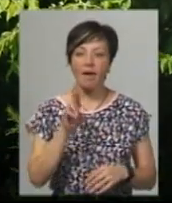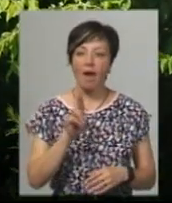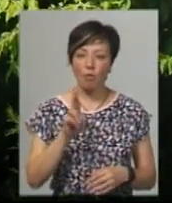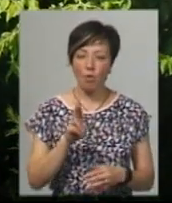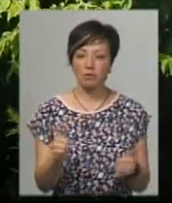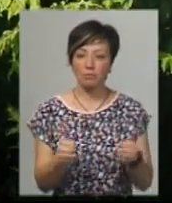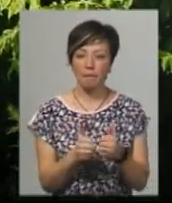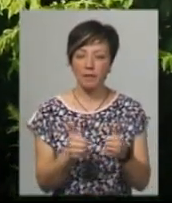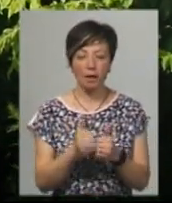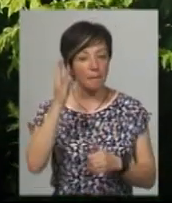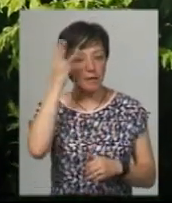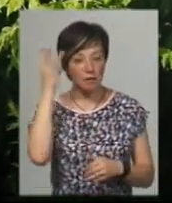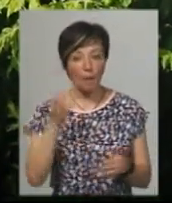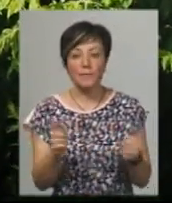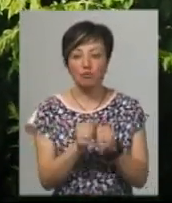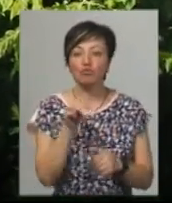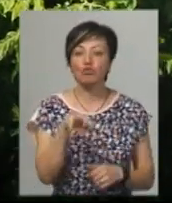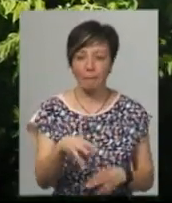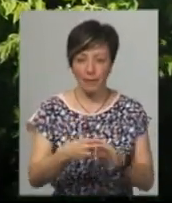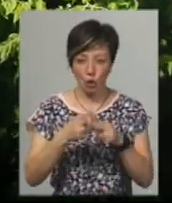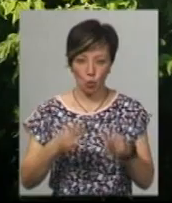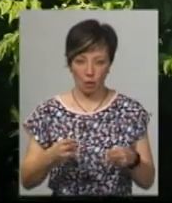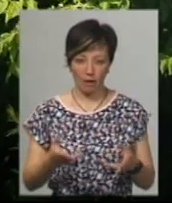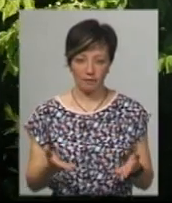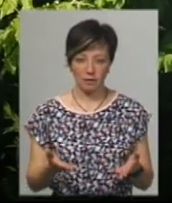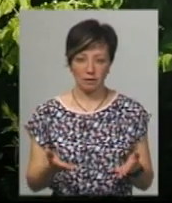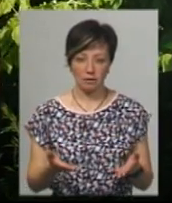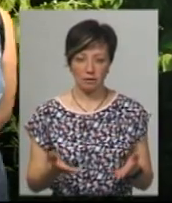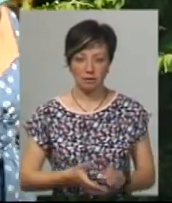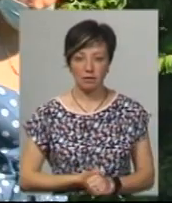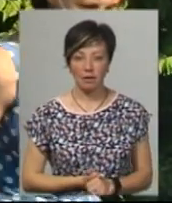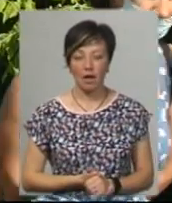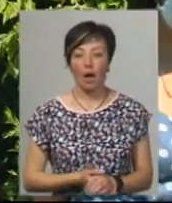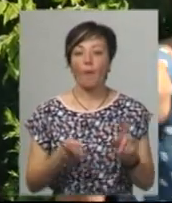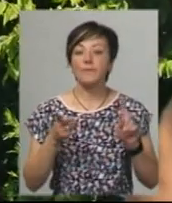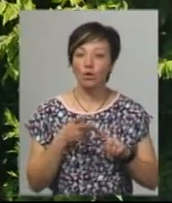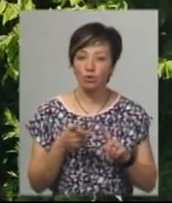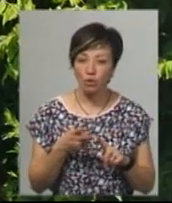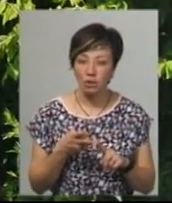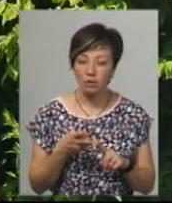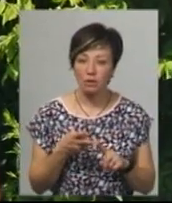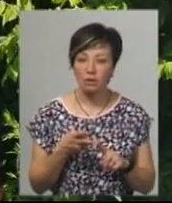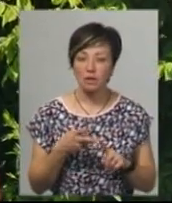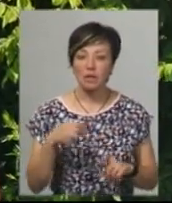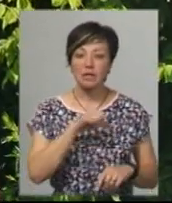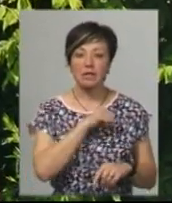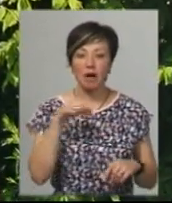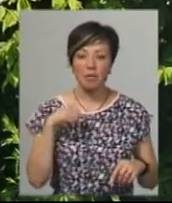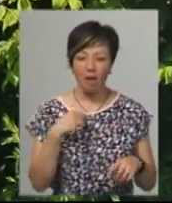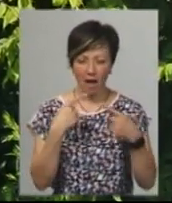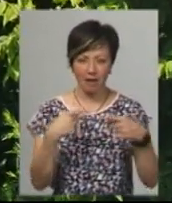знаходяться близько до Хмельницького, набагато ближче, ніж Дунаївці. По-друге, сама